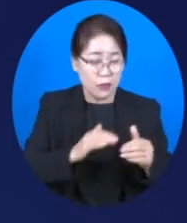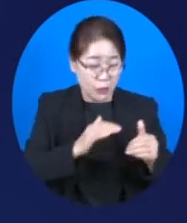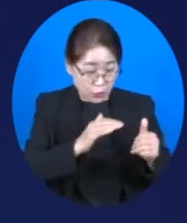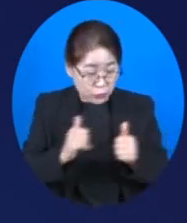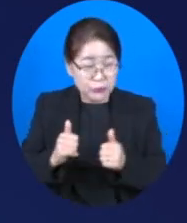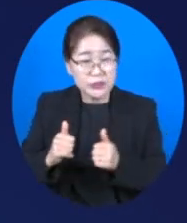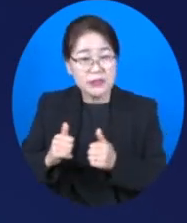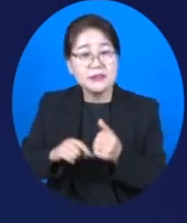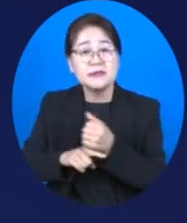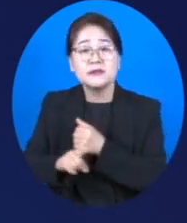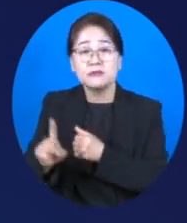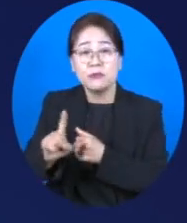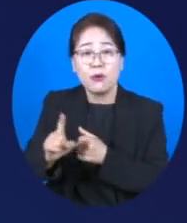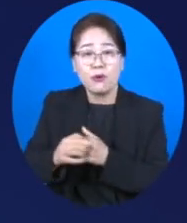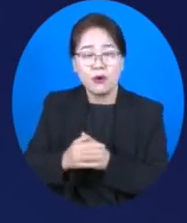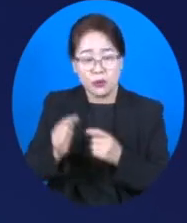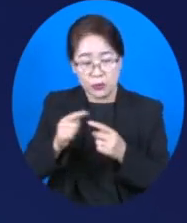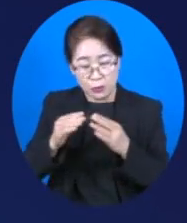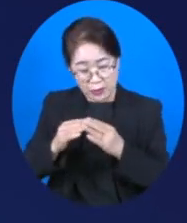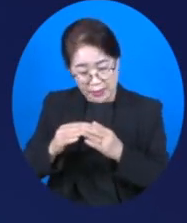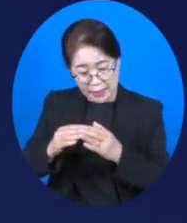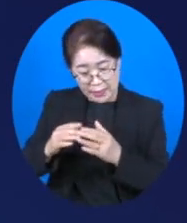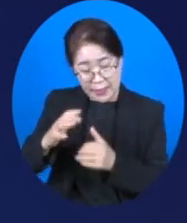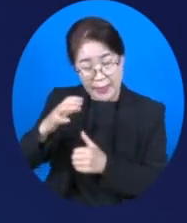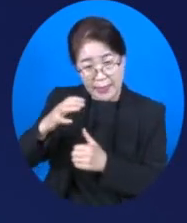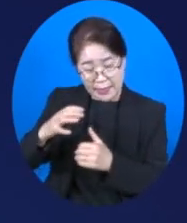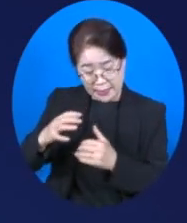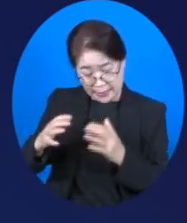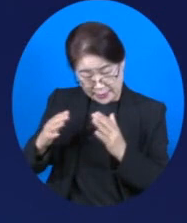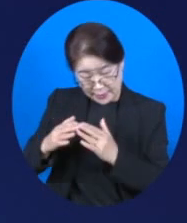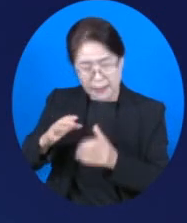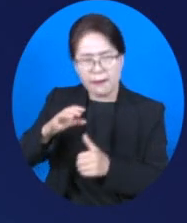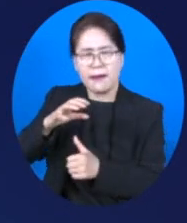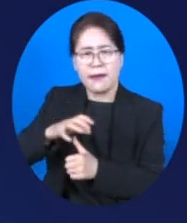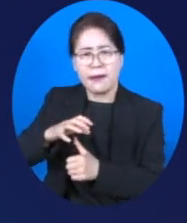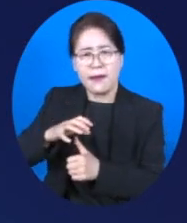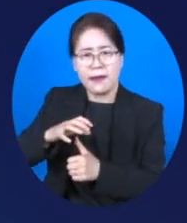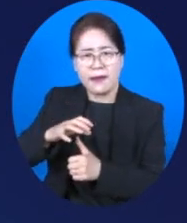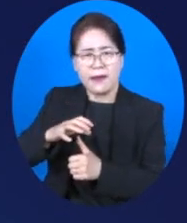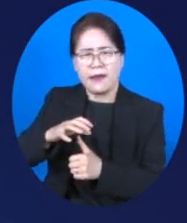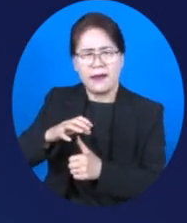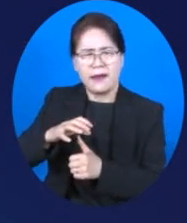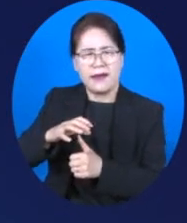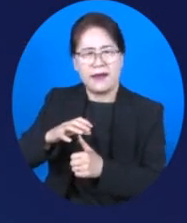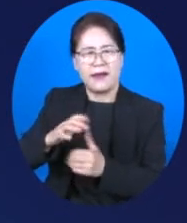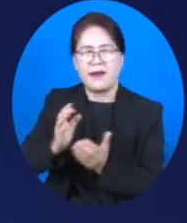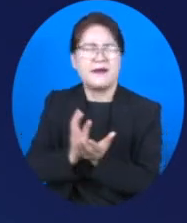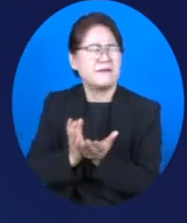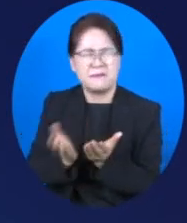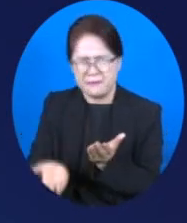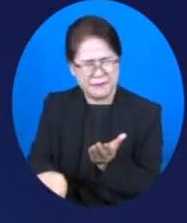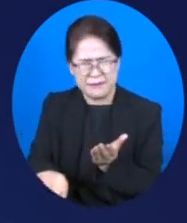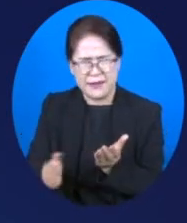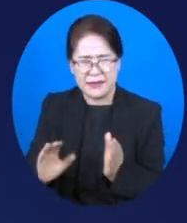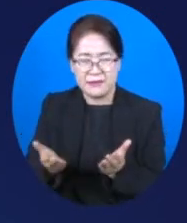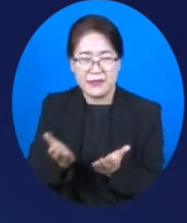것은 이 교회라고 하는 울타리 안에 우리를 가두어 두기 위해서 주님이 우리를 부르신 것이